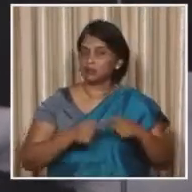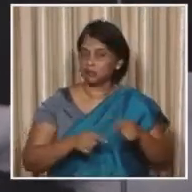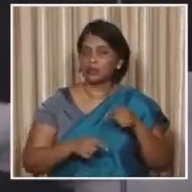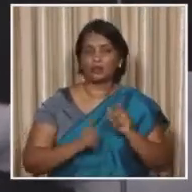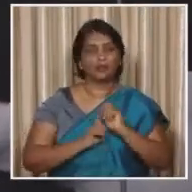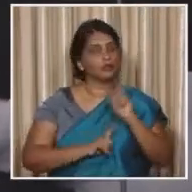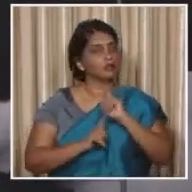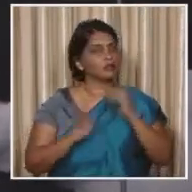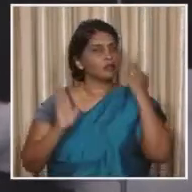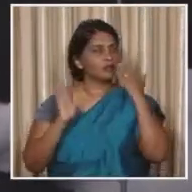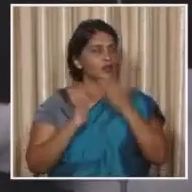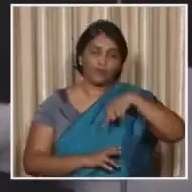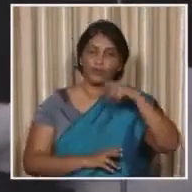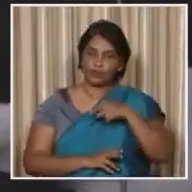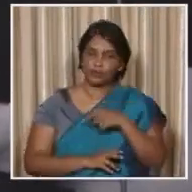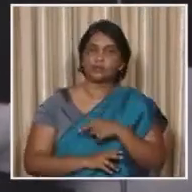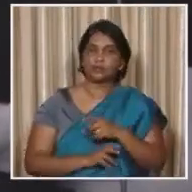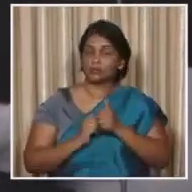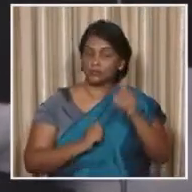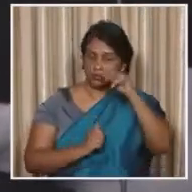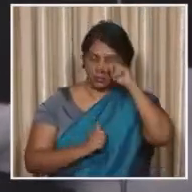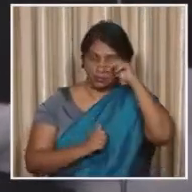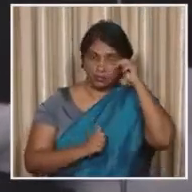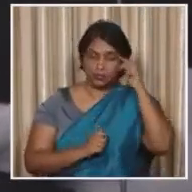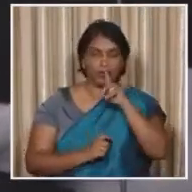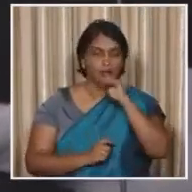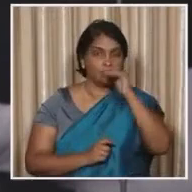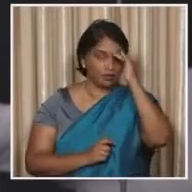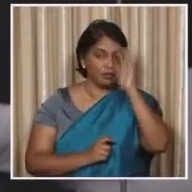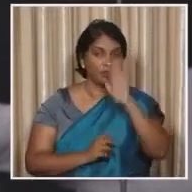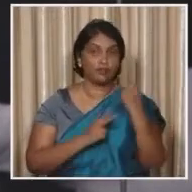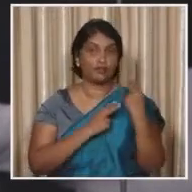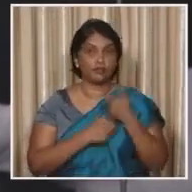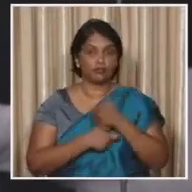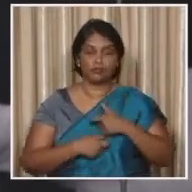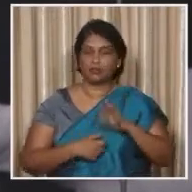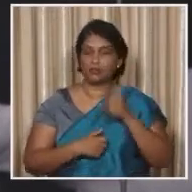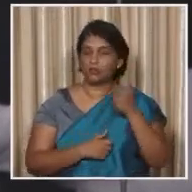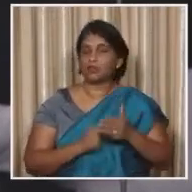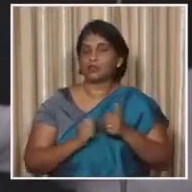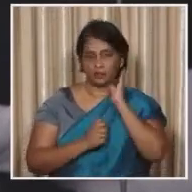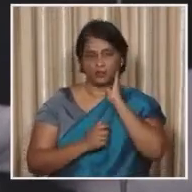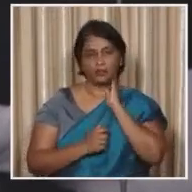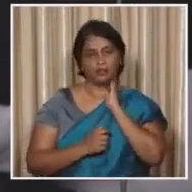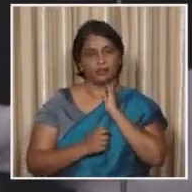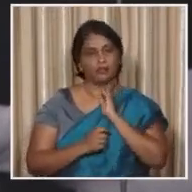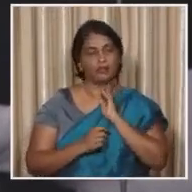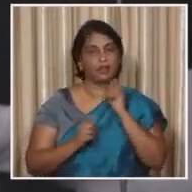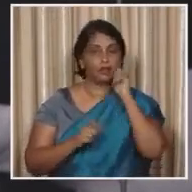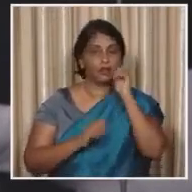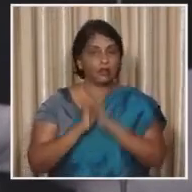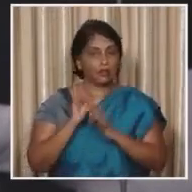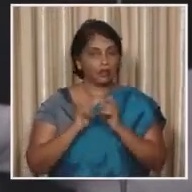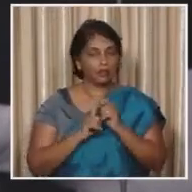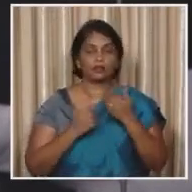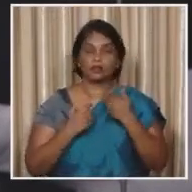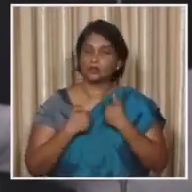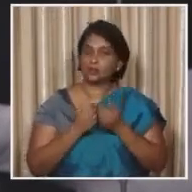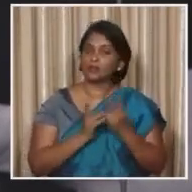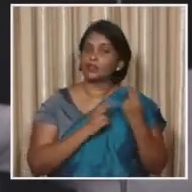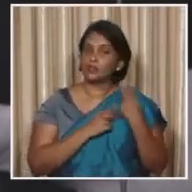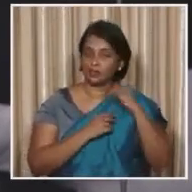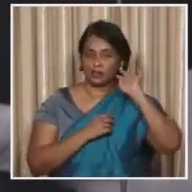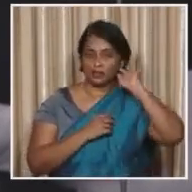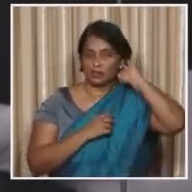මේ සභාව කෙරෙහි මහජන විශ්වාසය ඇති වෙන්න නම් කතානායකවරයාගේ භූමිකාව ඉතා ප්‍රබල දායකත්වයක් සපයනවා. මහජන නියෝජිතයන් හැටියට අපේ භූමිකාව